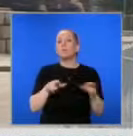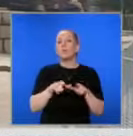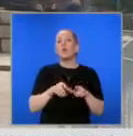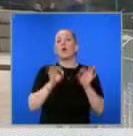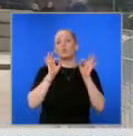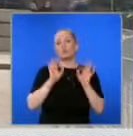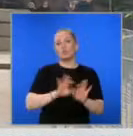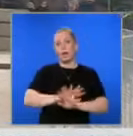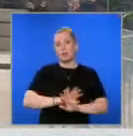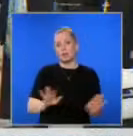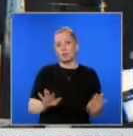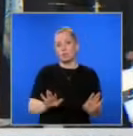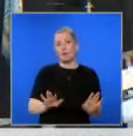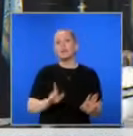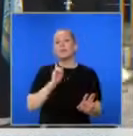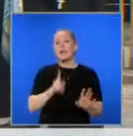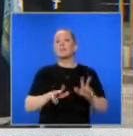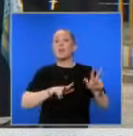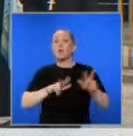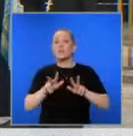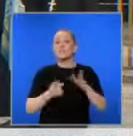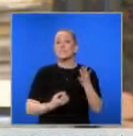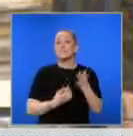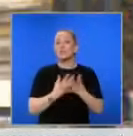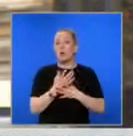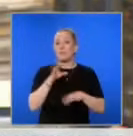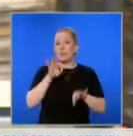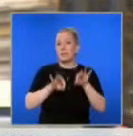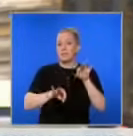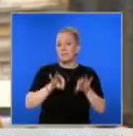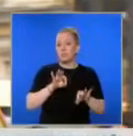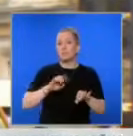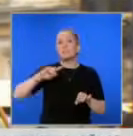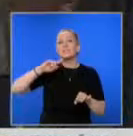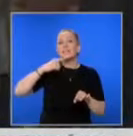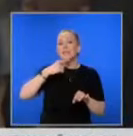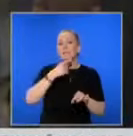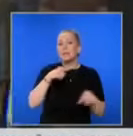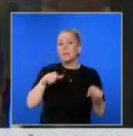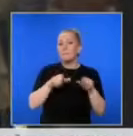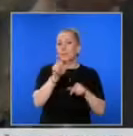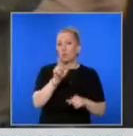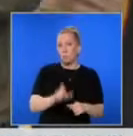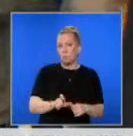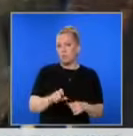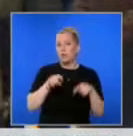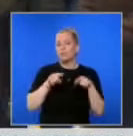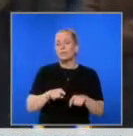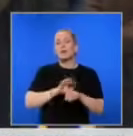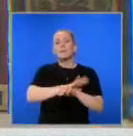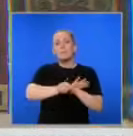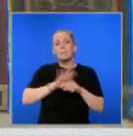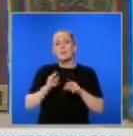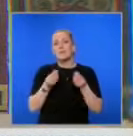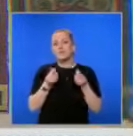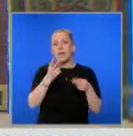месеца митрополит Йоан ще трябва да организира нов епархийски избор за Сливенски митрополит. Той ще извърши пълна финансова ревизия и ще провери